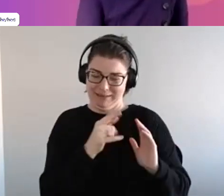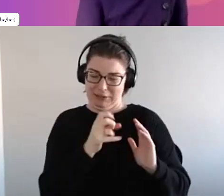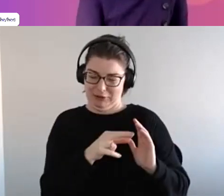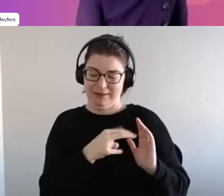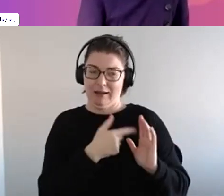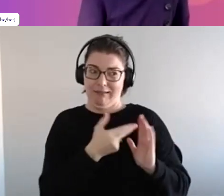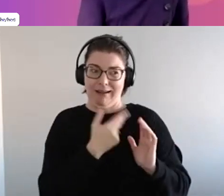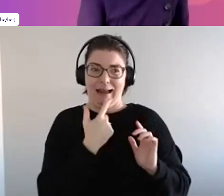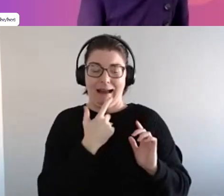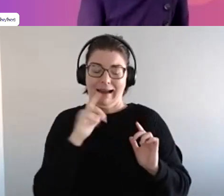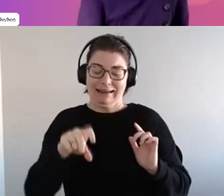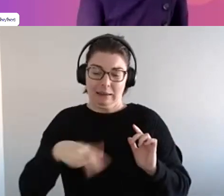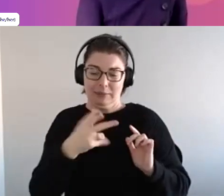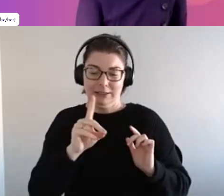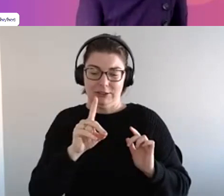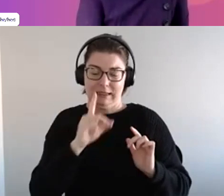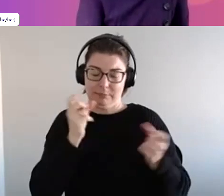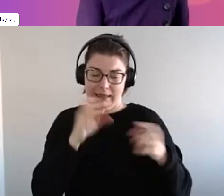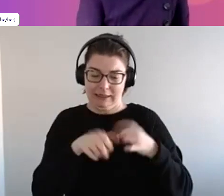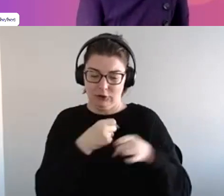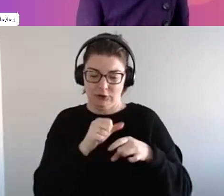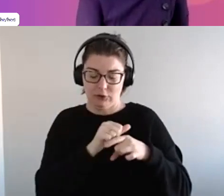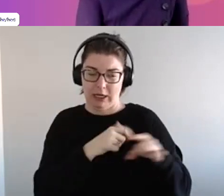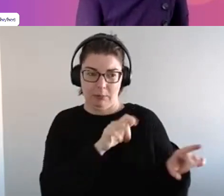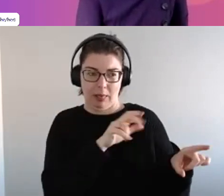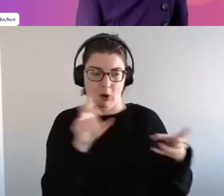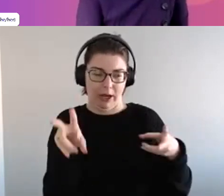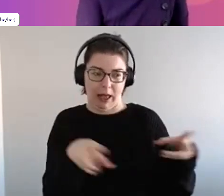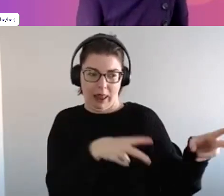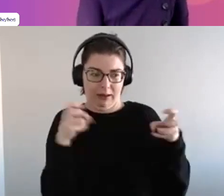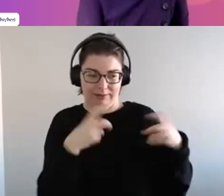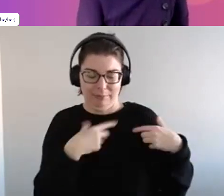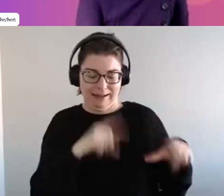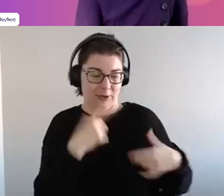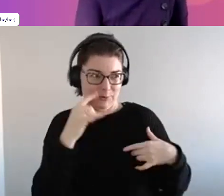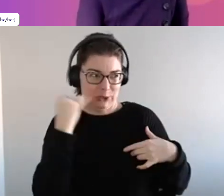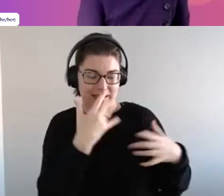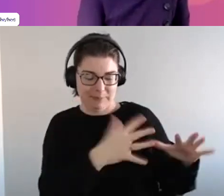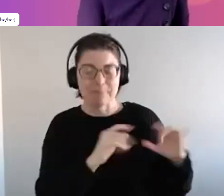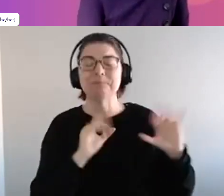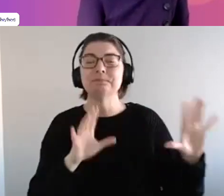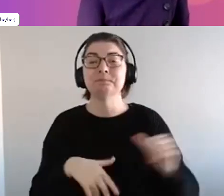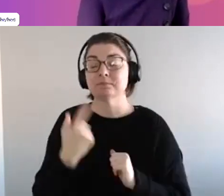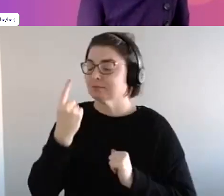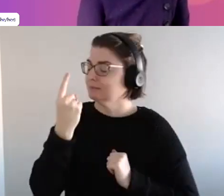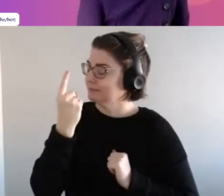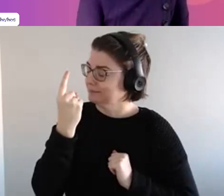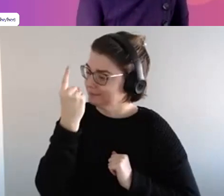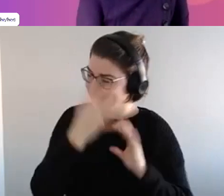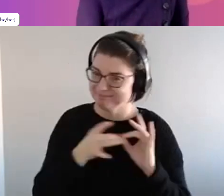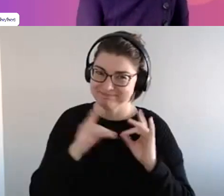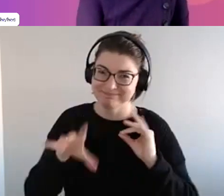la plus grande partie de ma réponse qui pour lequel il m'a fallu suivre plusieurs années de doctorat